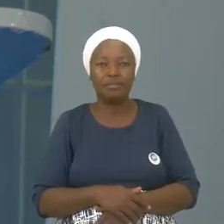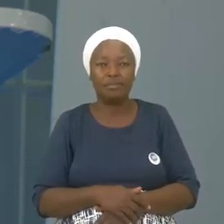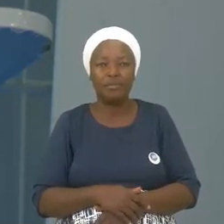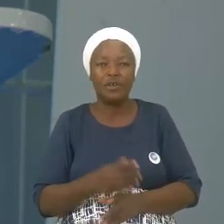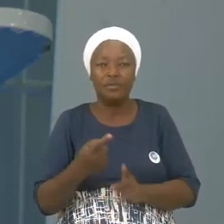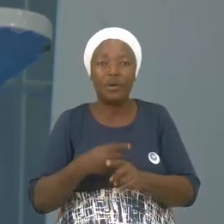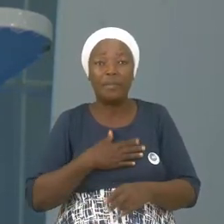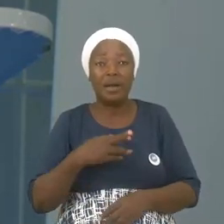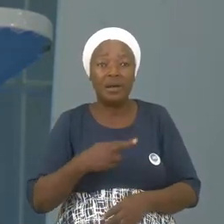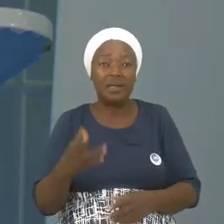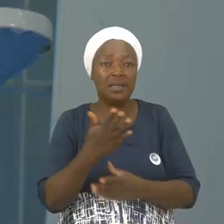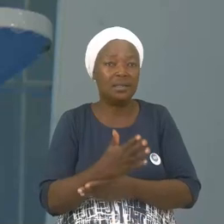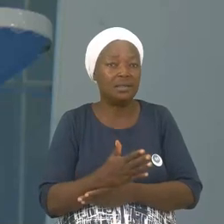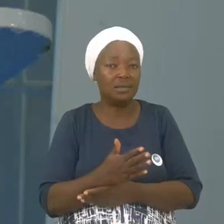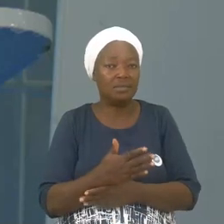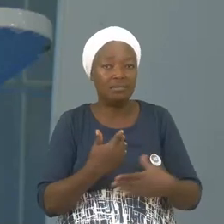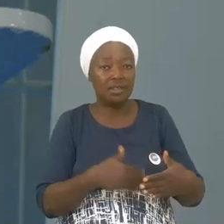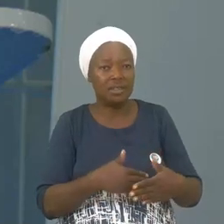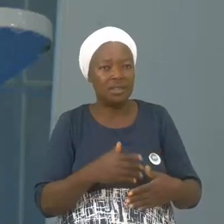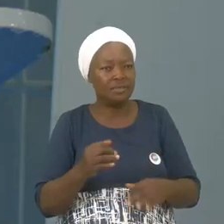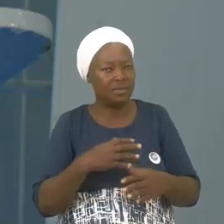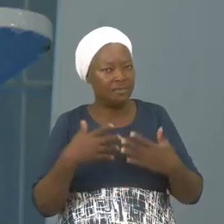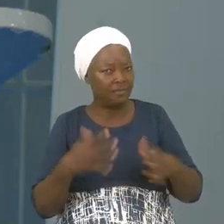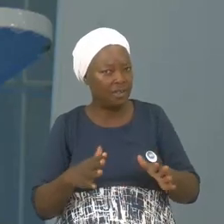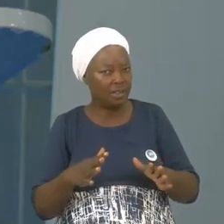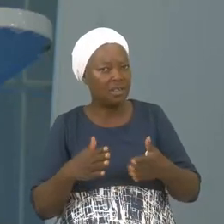Occupons-nous rapidement de nouveaux convertis.